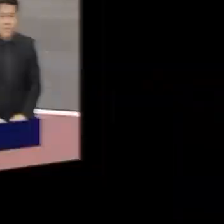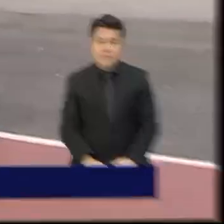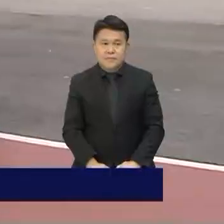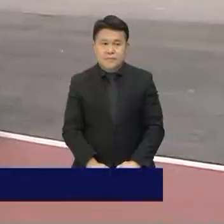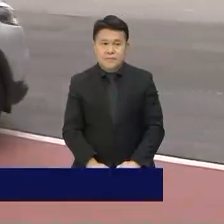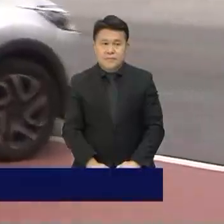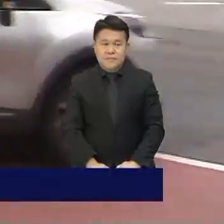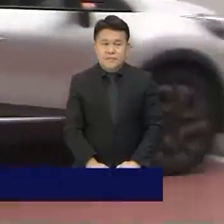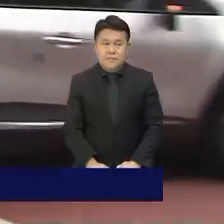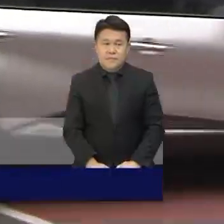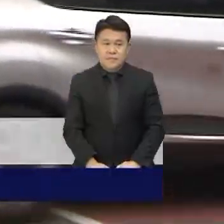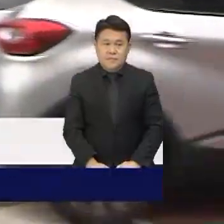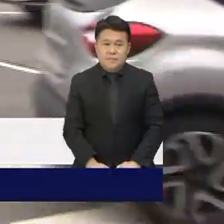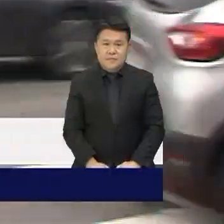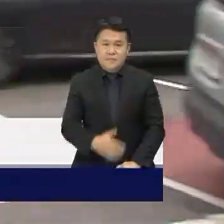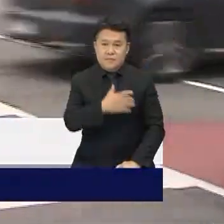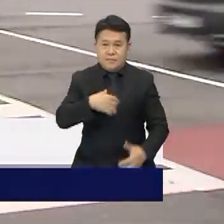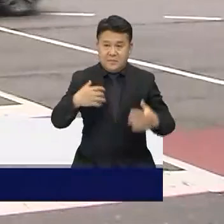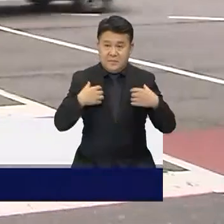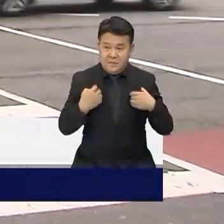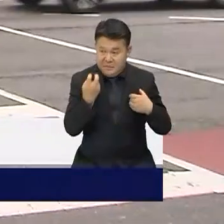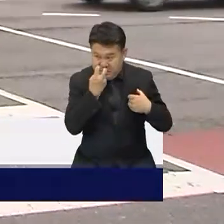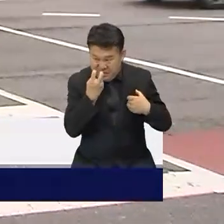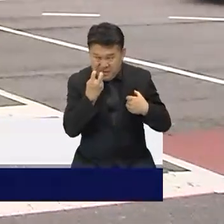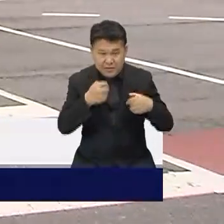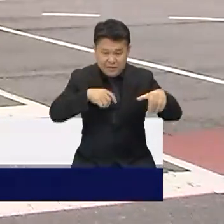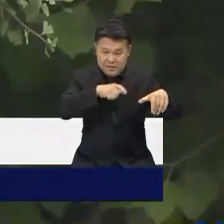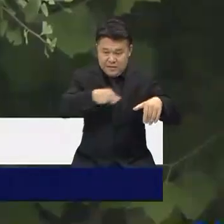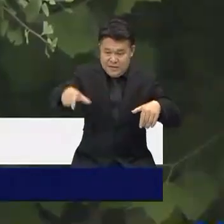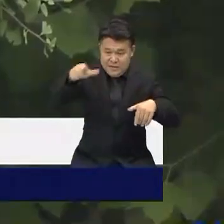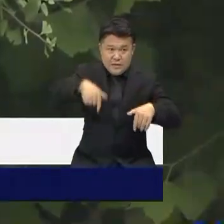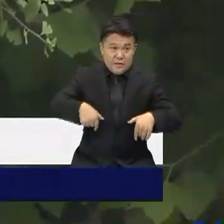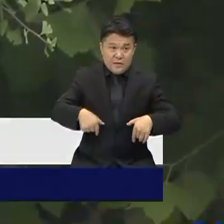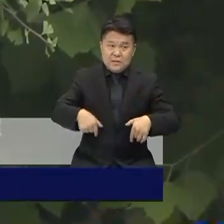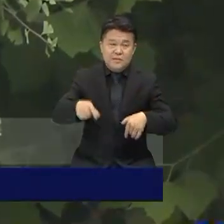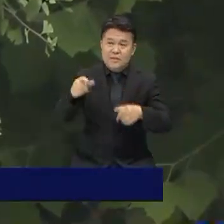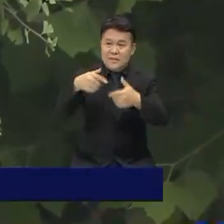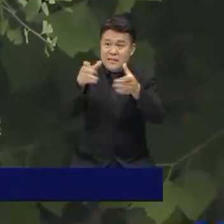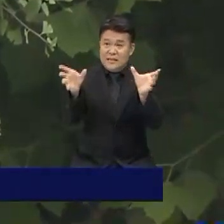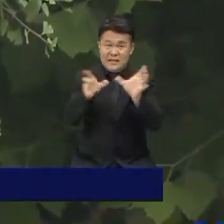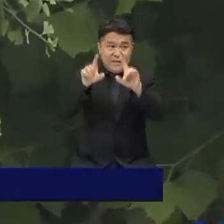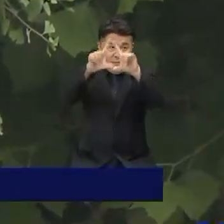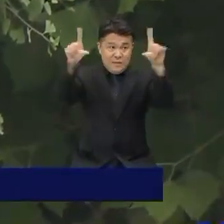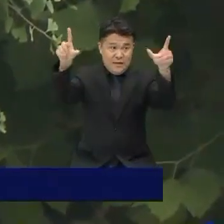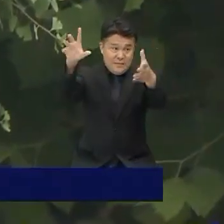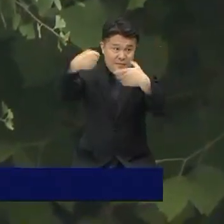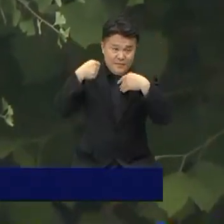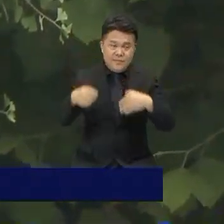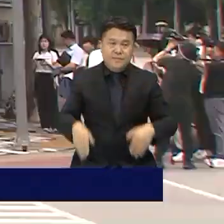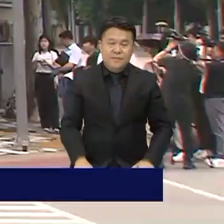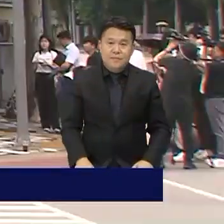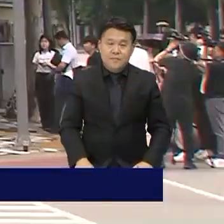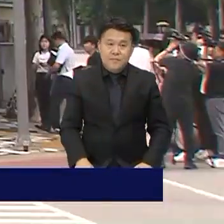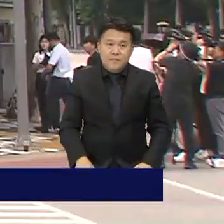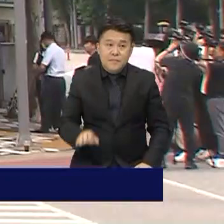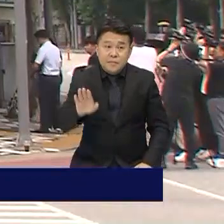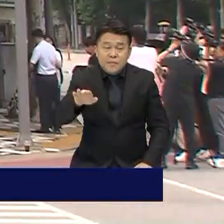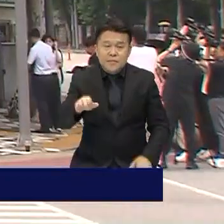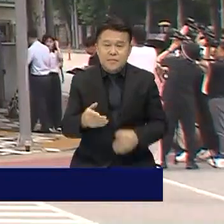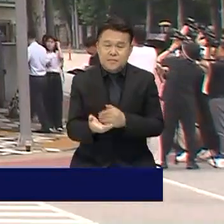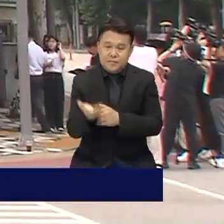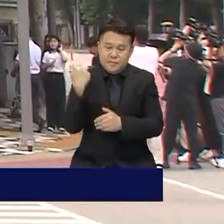엄민재입니다. 구청 단속반이 대로변 사거리 전봇대에 내걸린 정당 현수막을 철거합니다. 지난달 8일